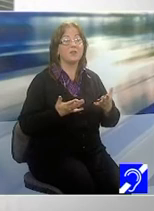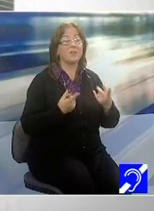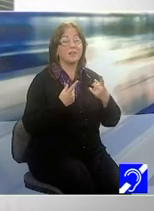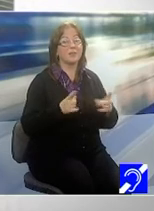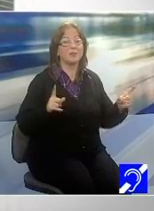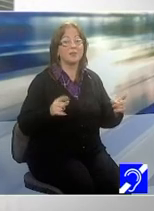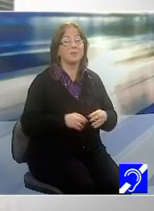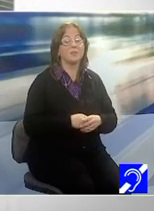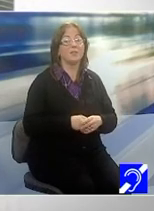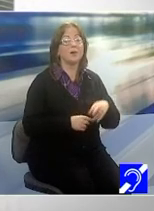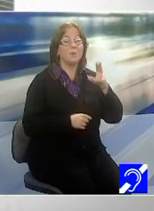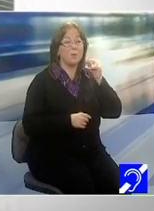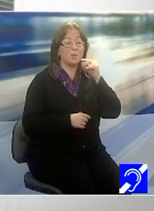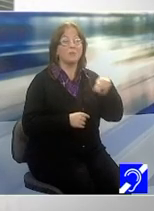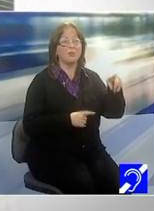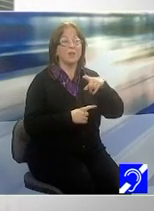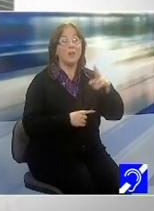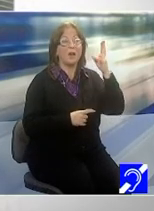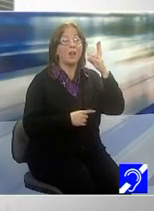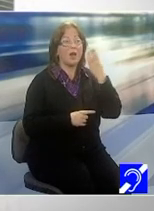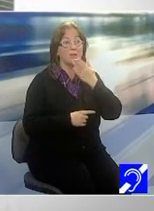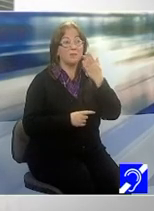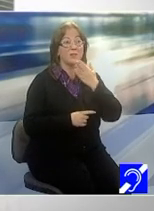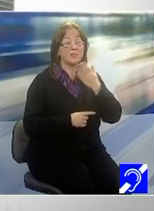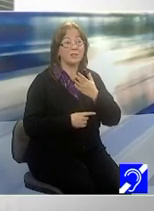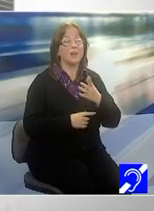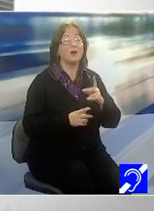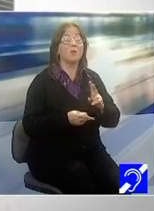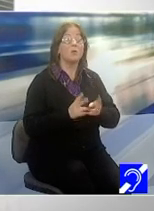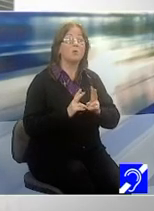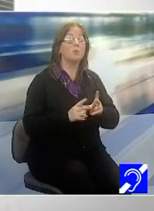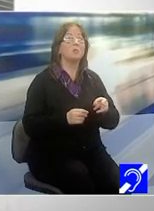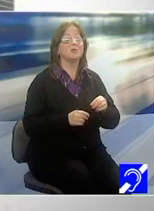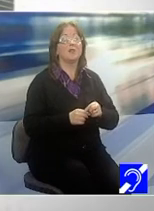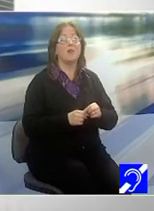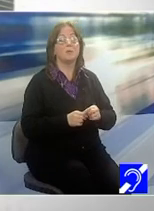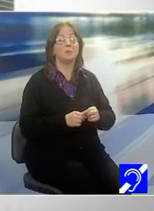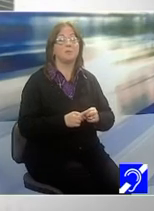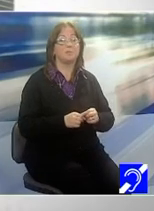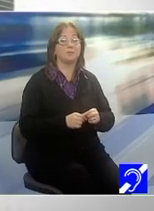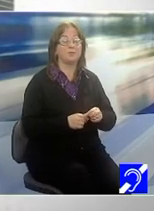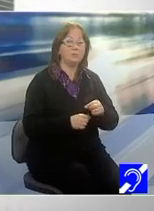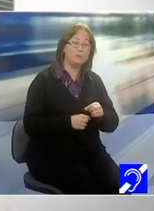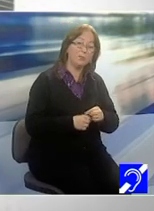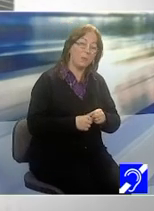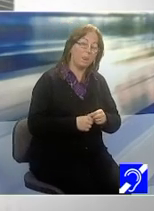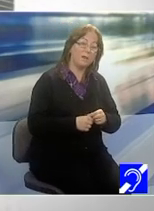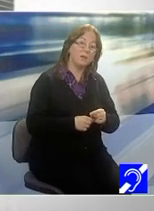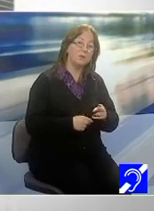învăța instrumentele astea, sigur că ia timp. Dacă lumea învață să le folosească și presiunea asta e tot mai mare și